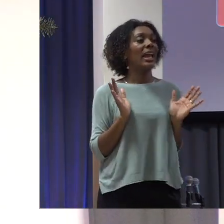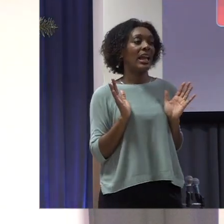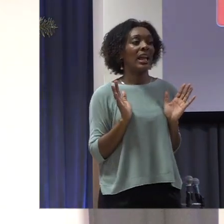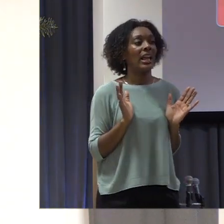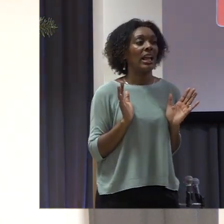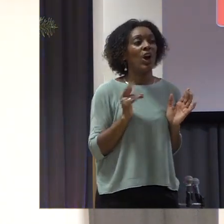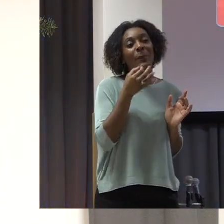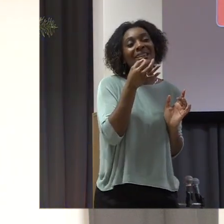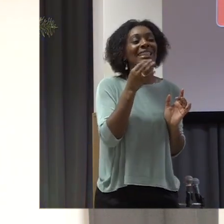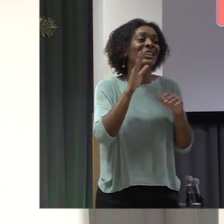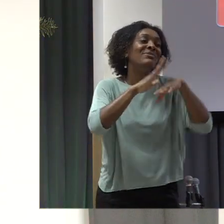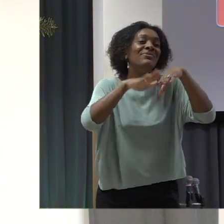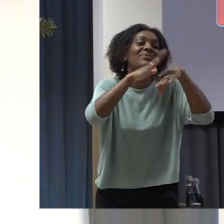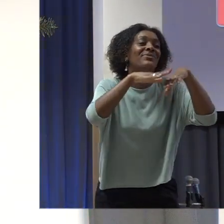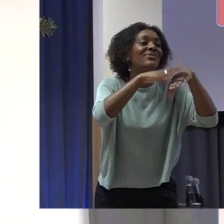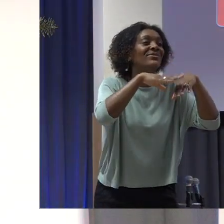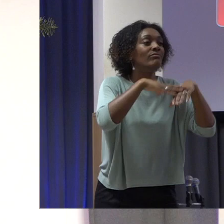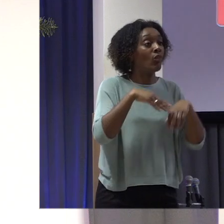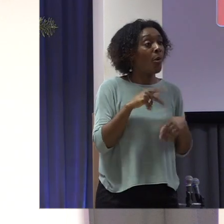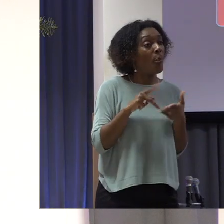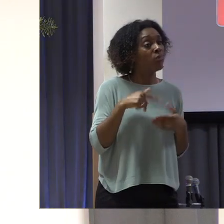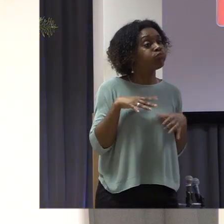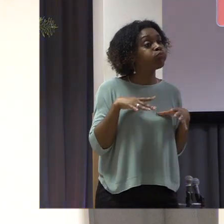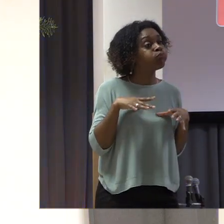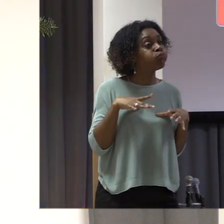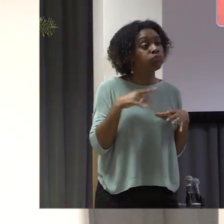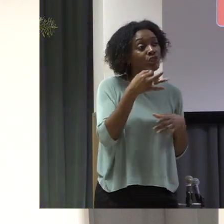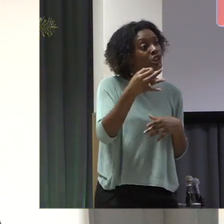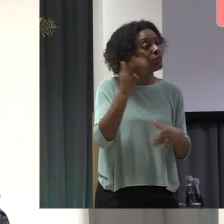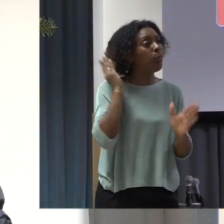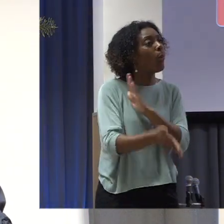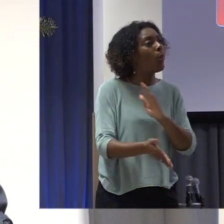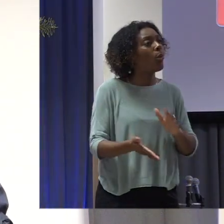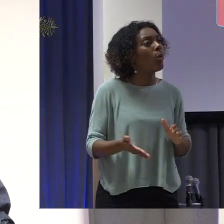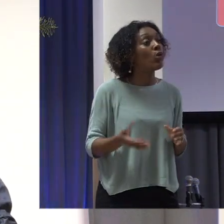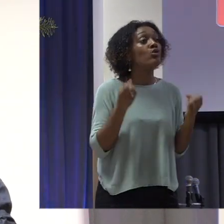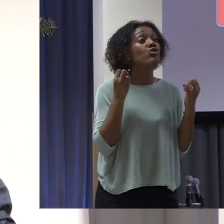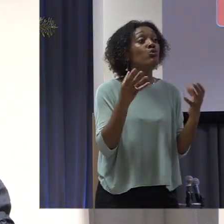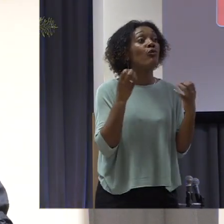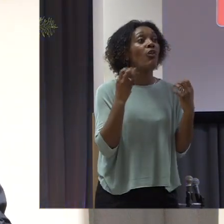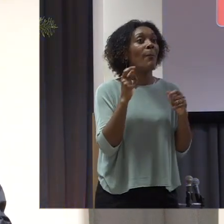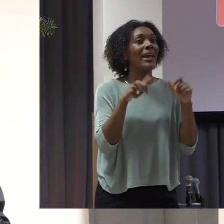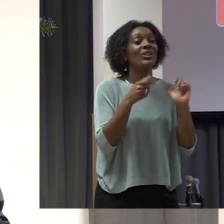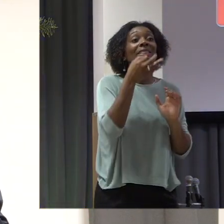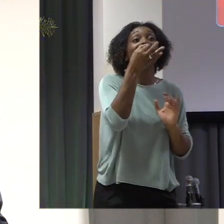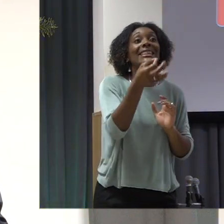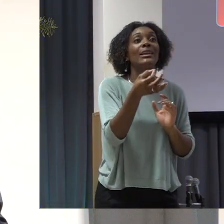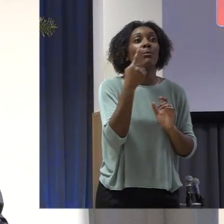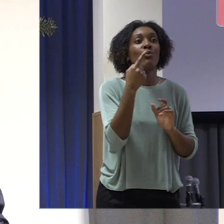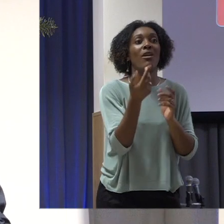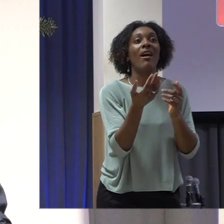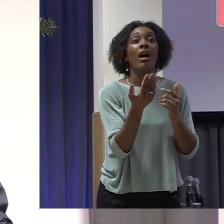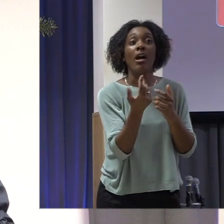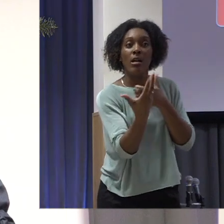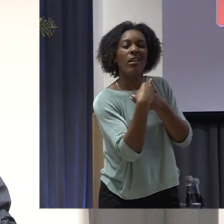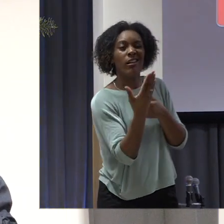Parce que vous savez que les hommes, souvent, recherchent ce qui les conforte dans leur